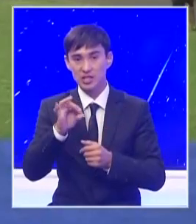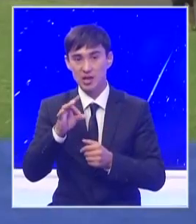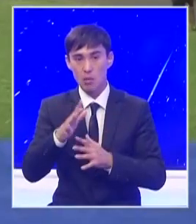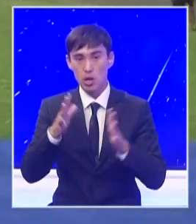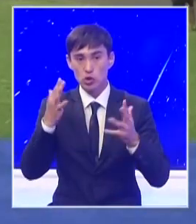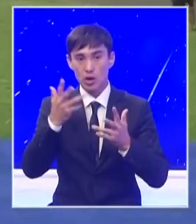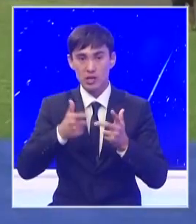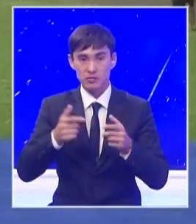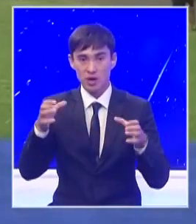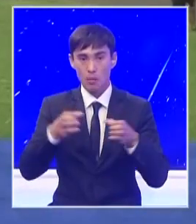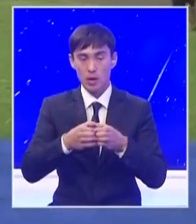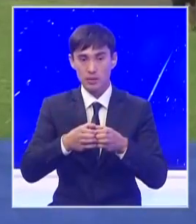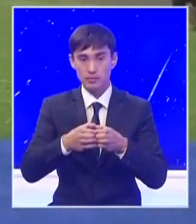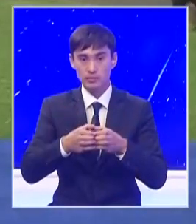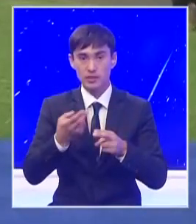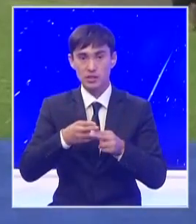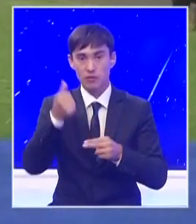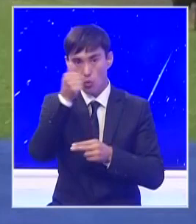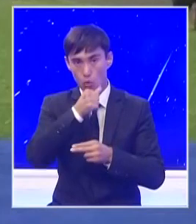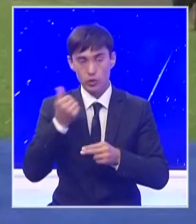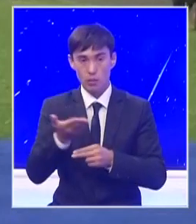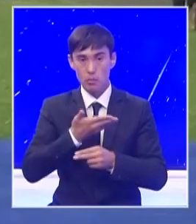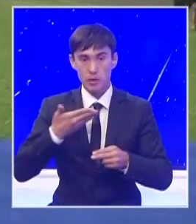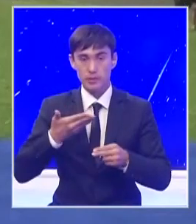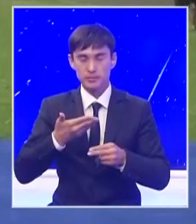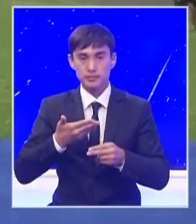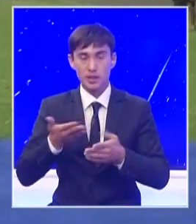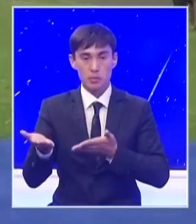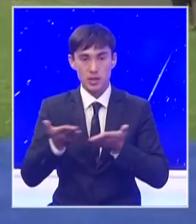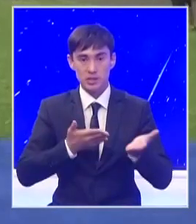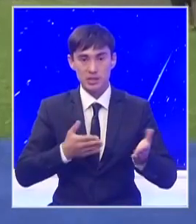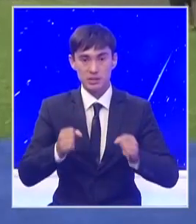большое количество команд. И вот с этого года нас